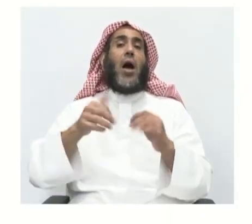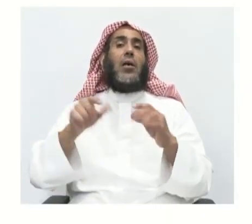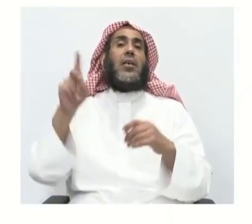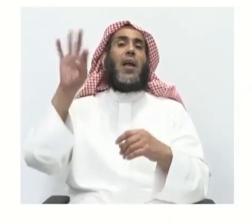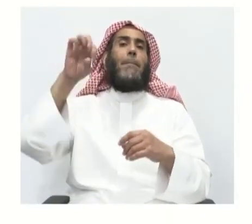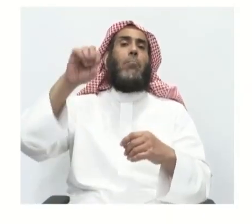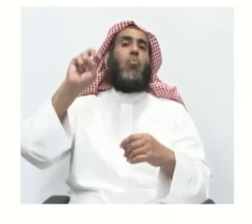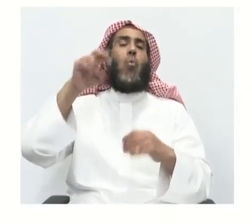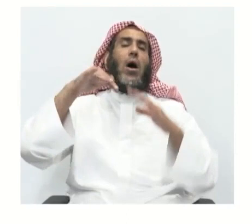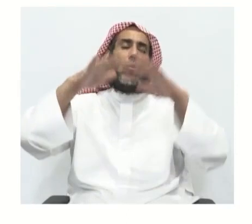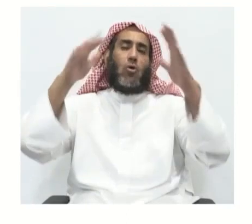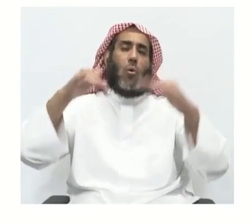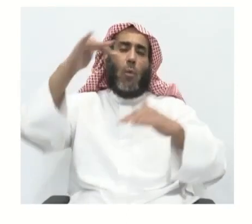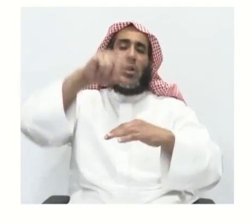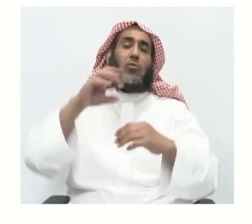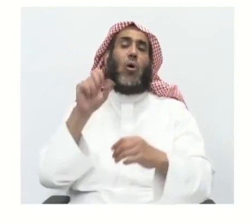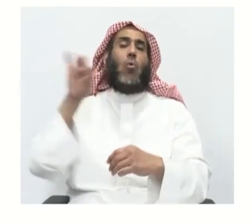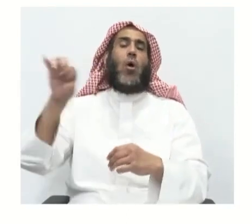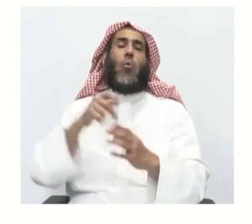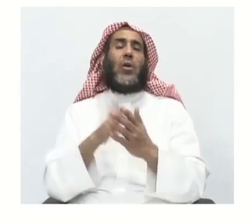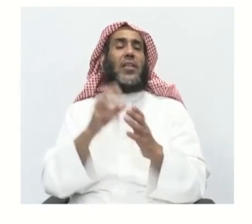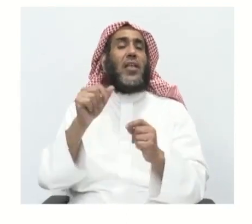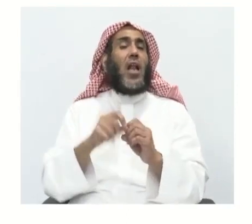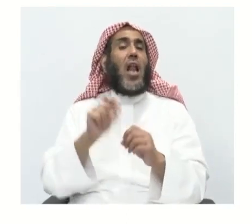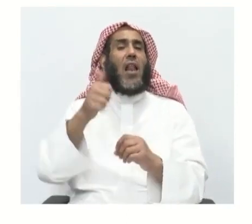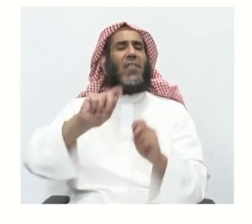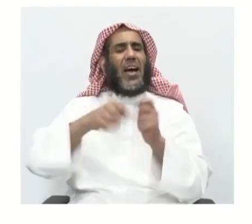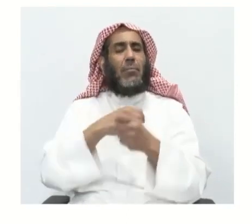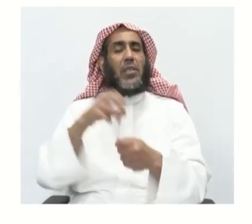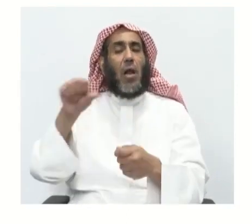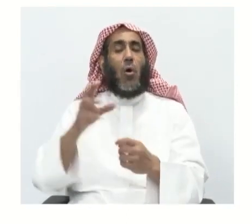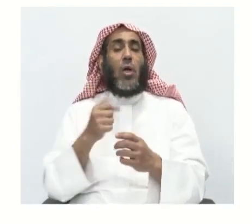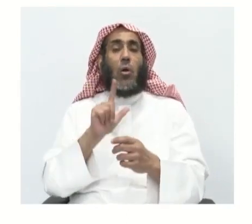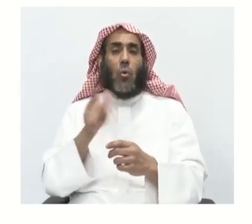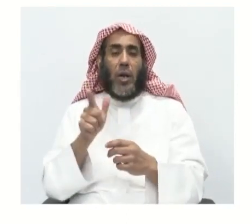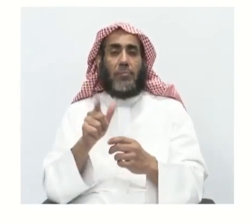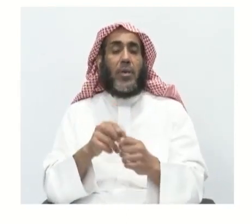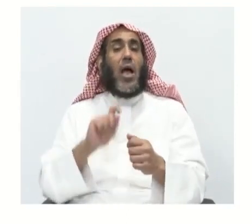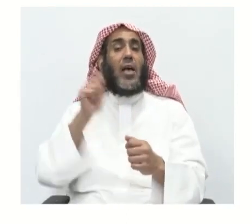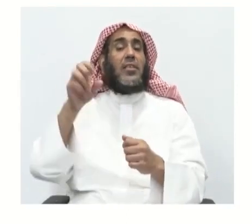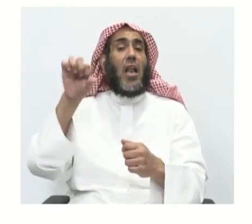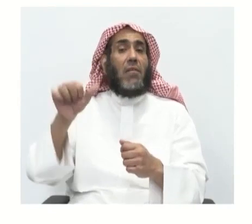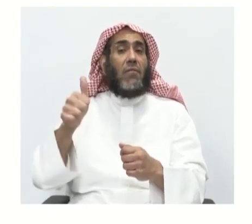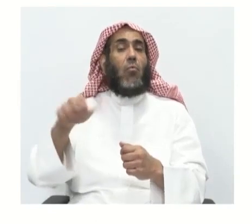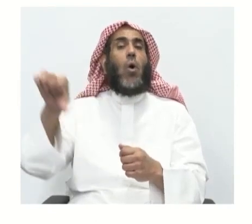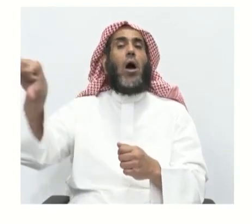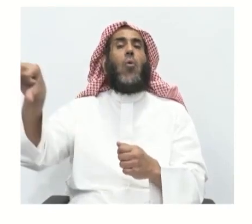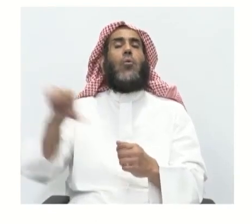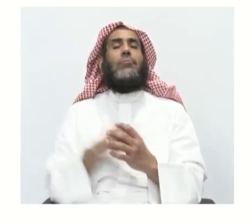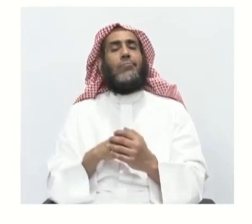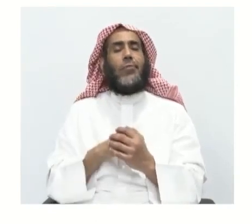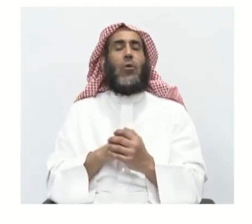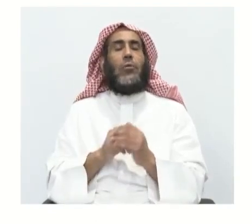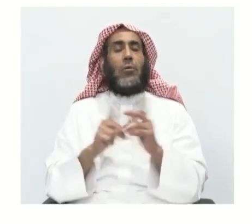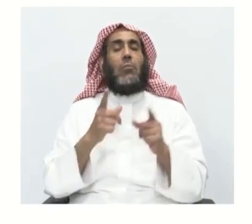ربوه ايضا اصلها واو فتجد الالف قد انقلبت واو ولذلك قلنا ان اصل الالف واو ان اصل الالف